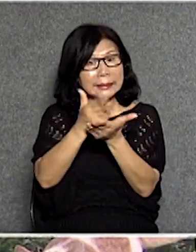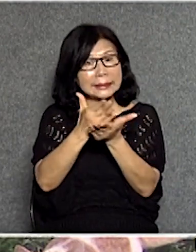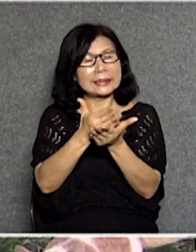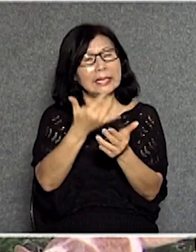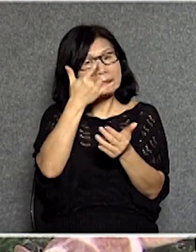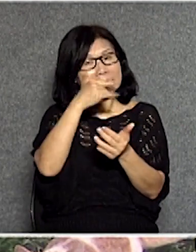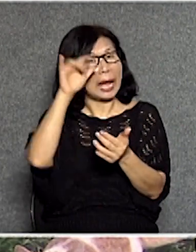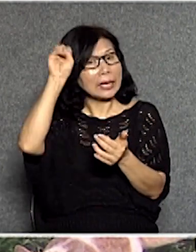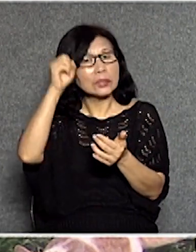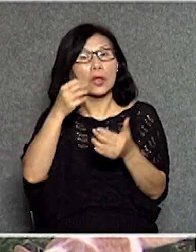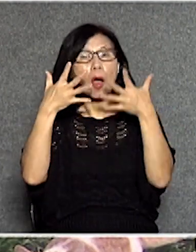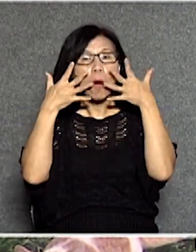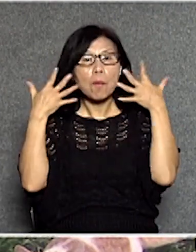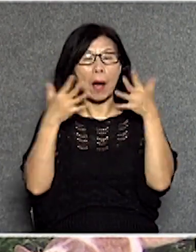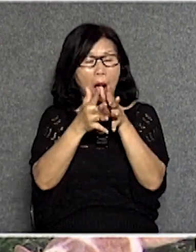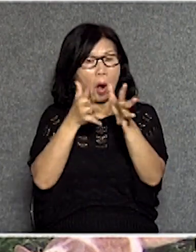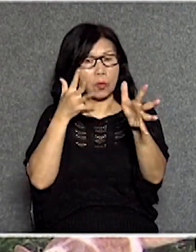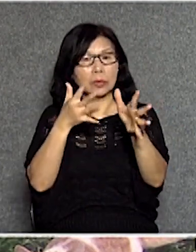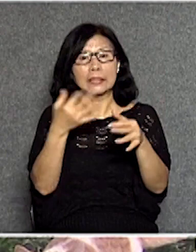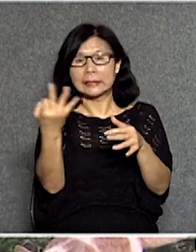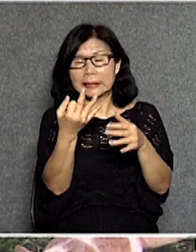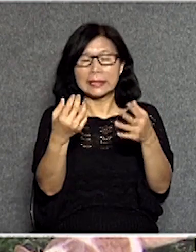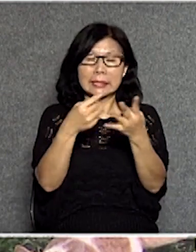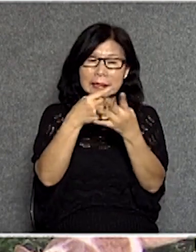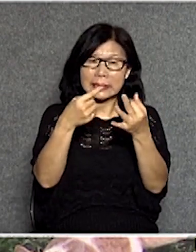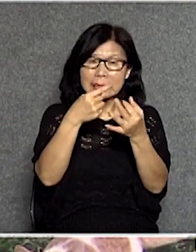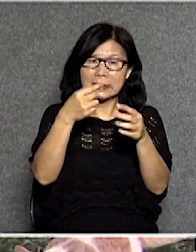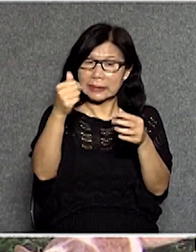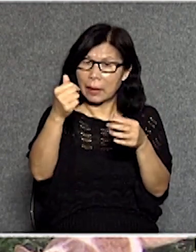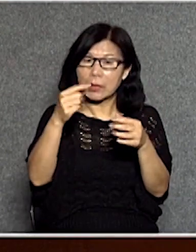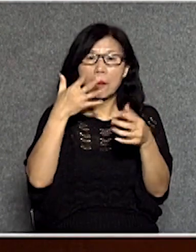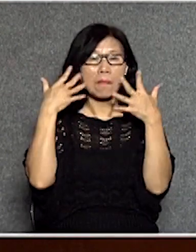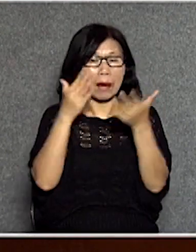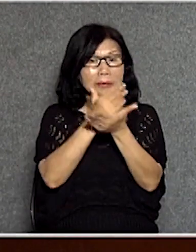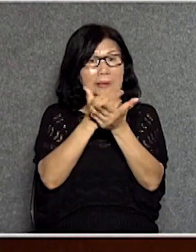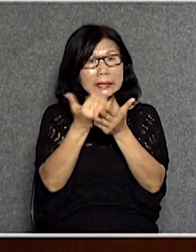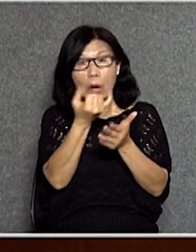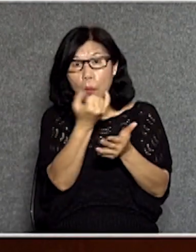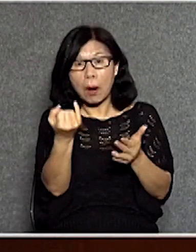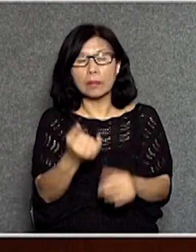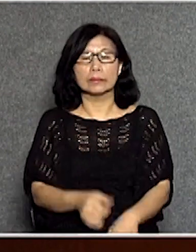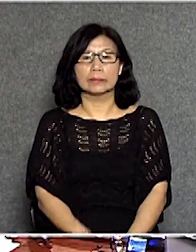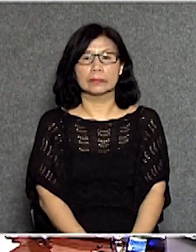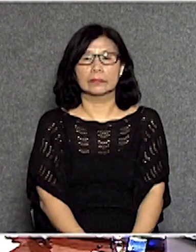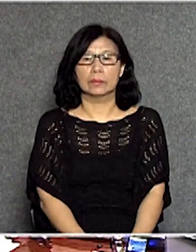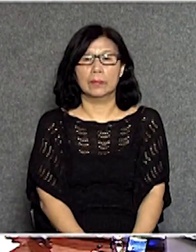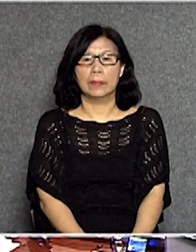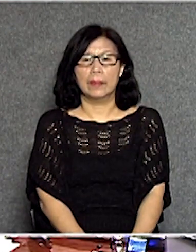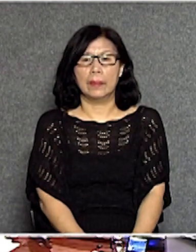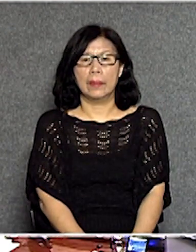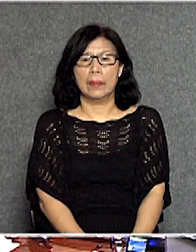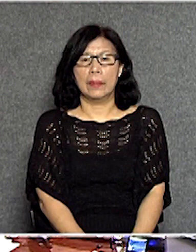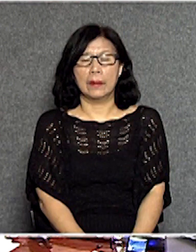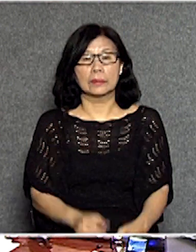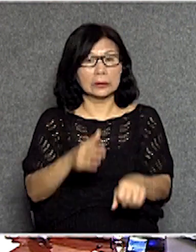個？貓隊只是在一兩個黑點先行試下呢，麻煩 局長。 主席，正